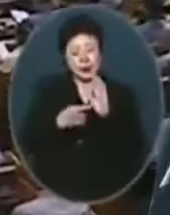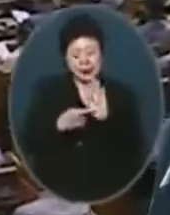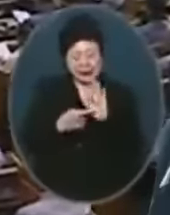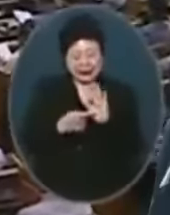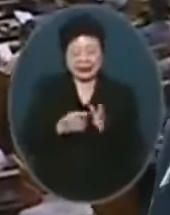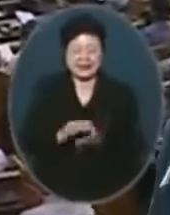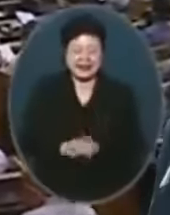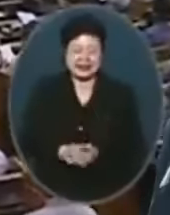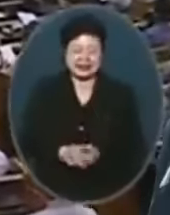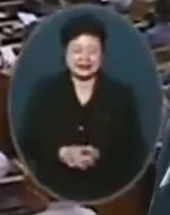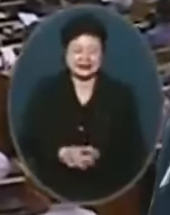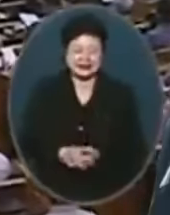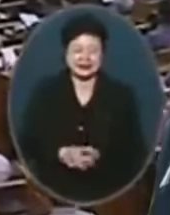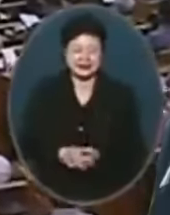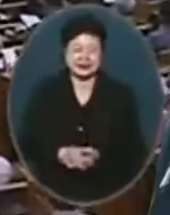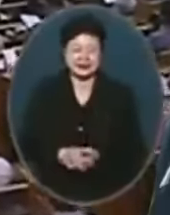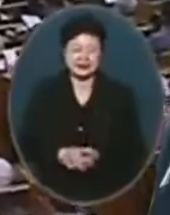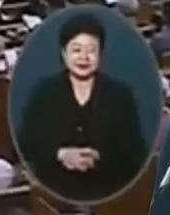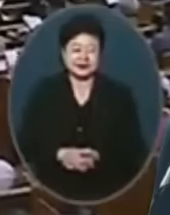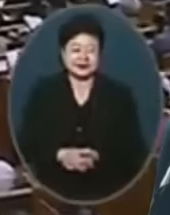때문입니다.